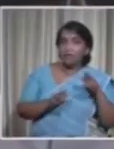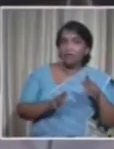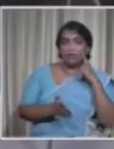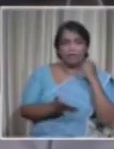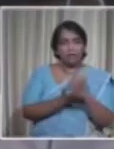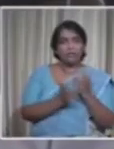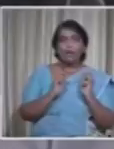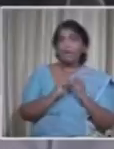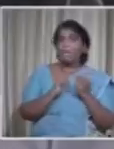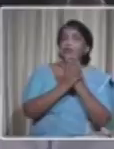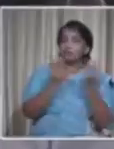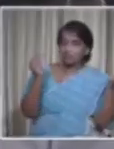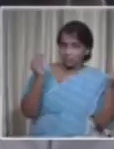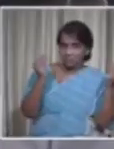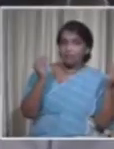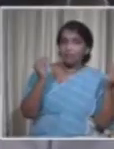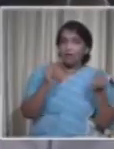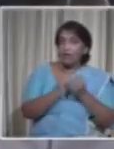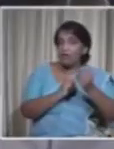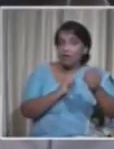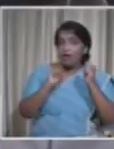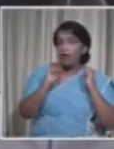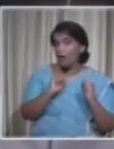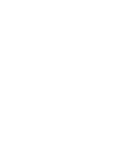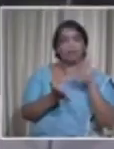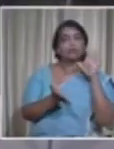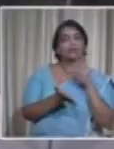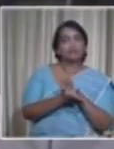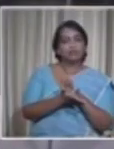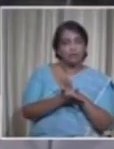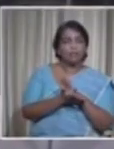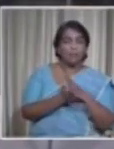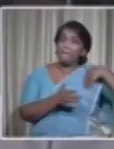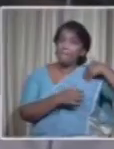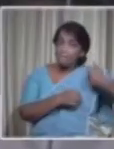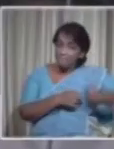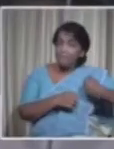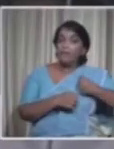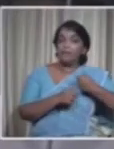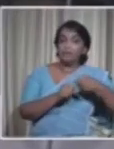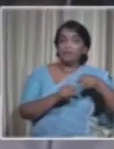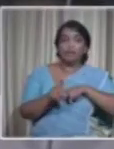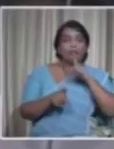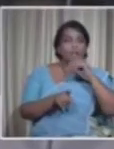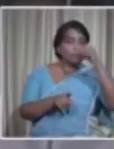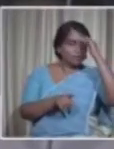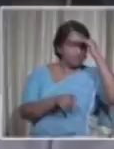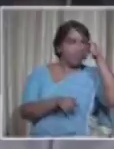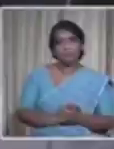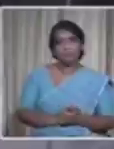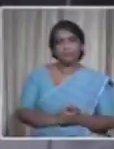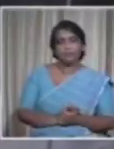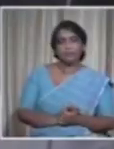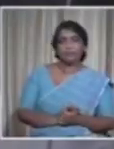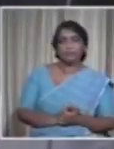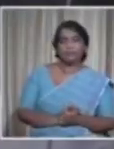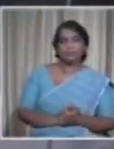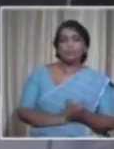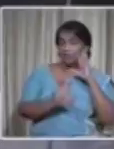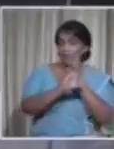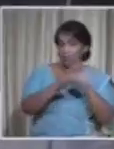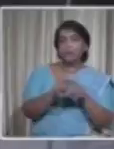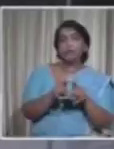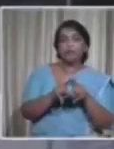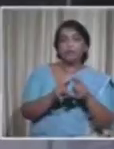අරාජික තත්ත්වය තුරන් කිරීම සඳහා ගත යුතු පියවර තීරණය කිරීමේ පුරෝගාමියා බවට කථානායකතුමා හැටියට තමුන්වහන්සේ පත් වෙන්න මගේ ප්‍රකාශය